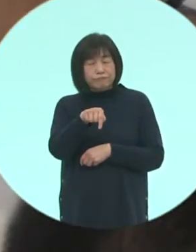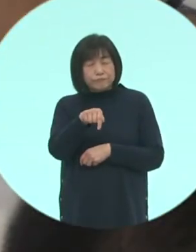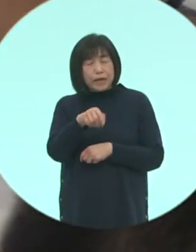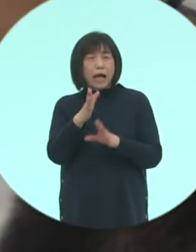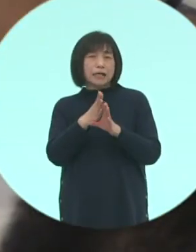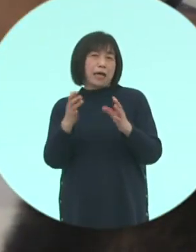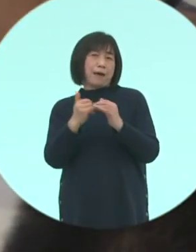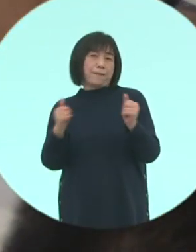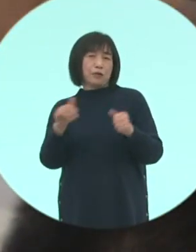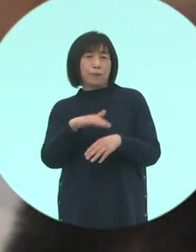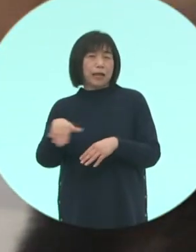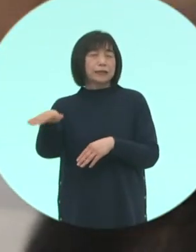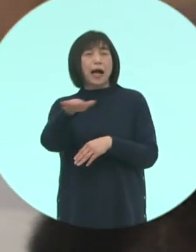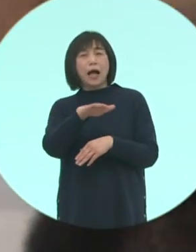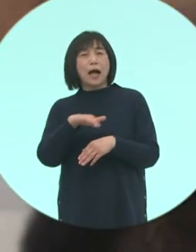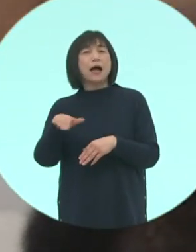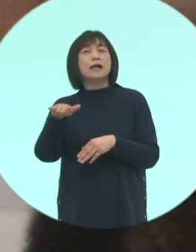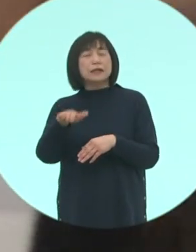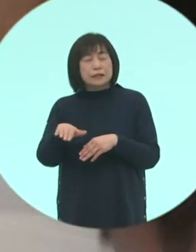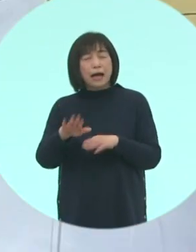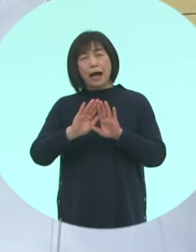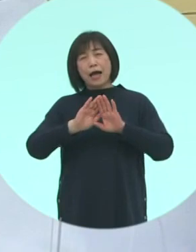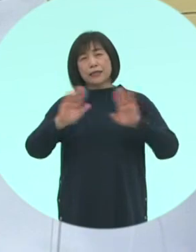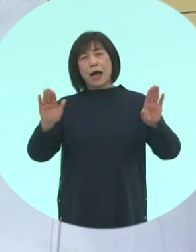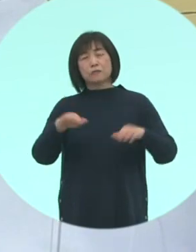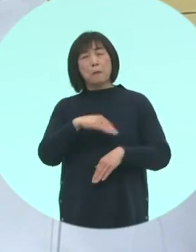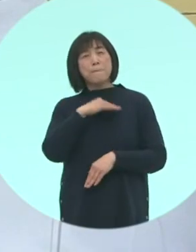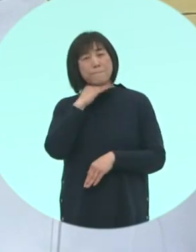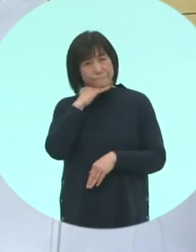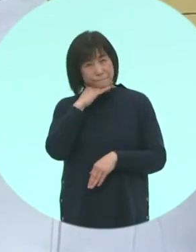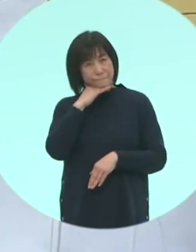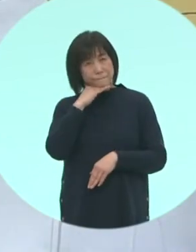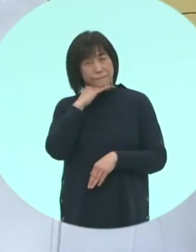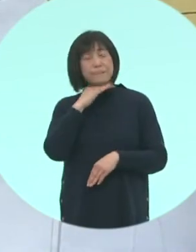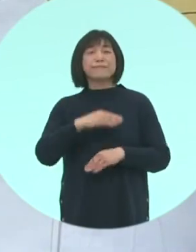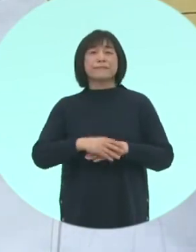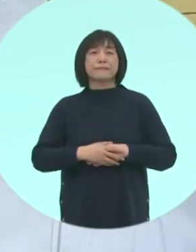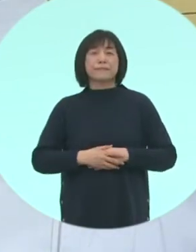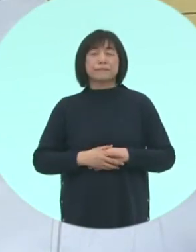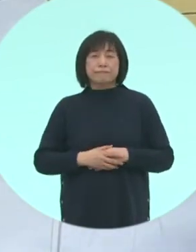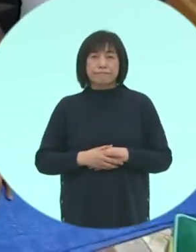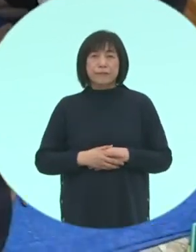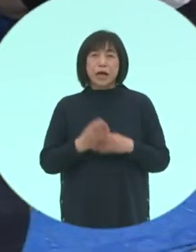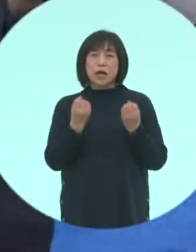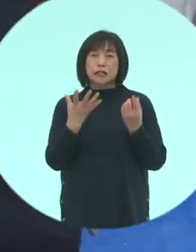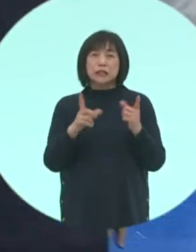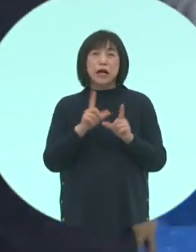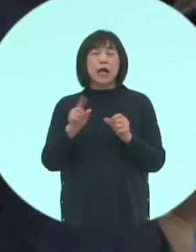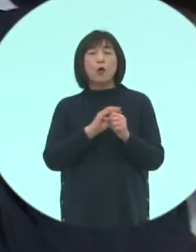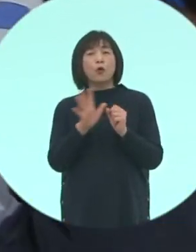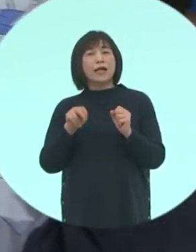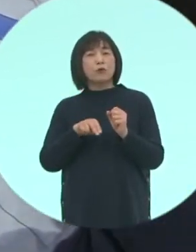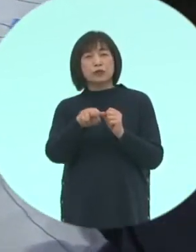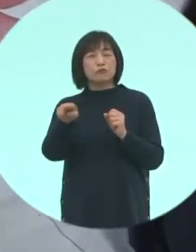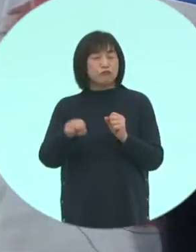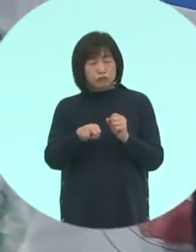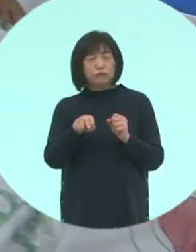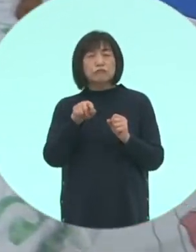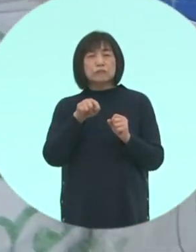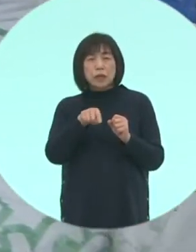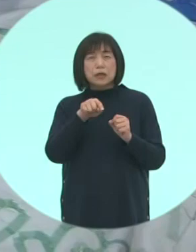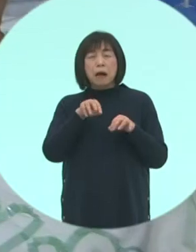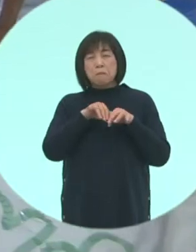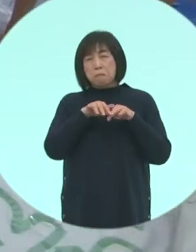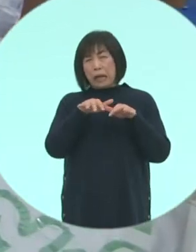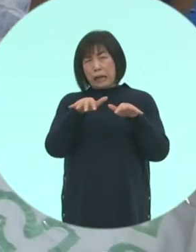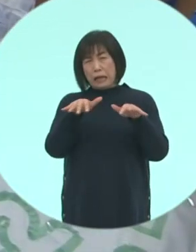多くの人々が開催を待ち望んでいました。新型コロナウイルス感染症の感染拡